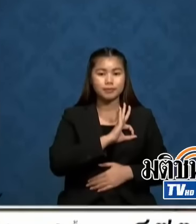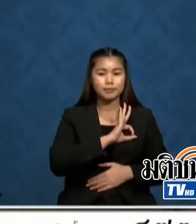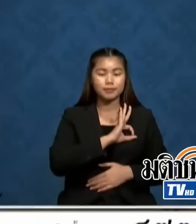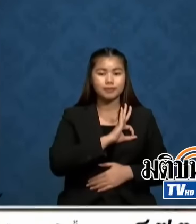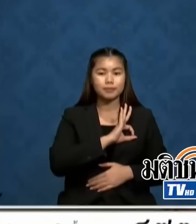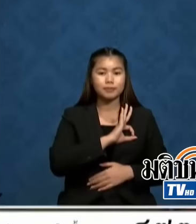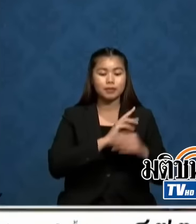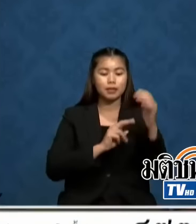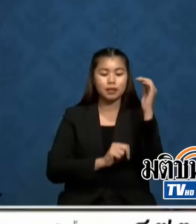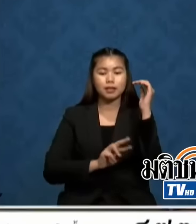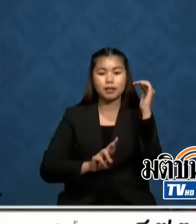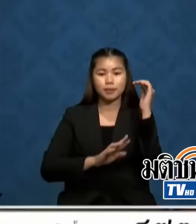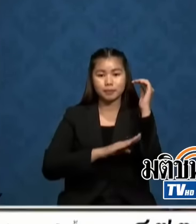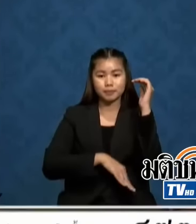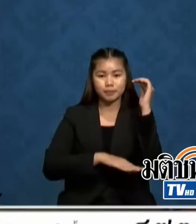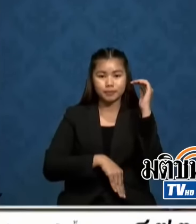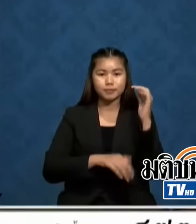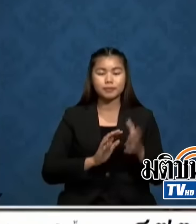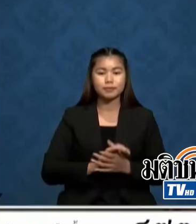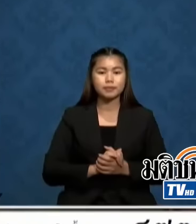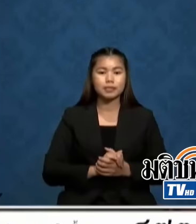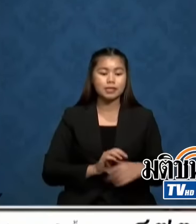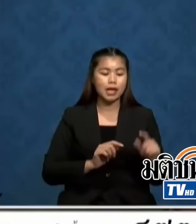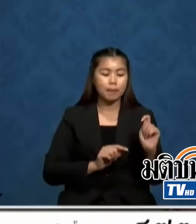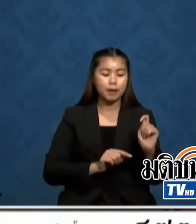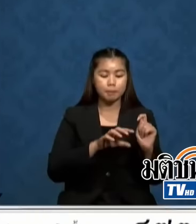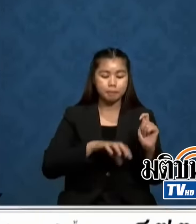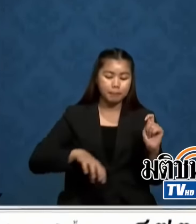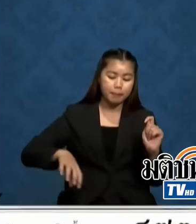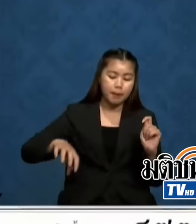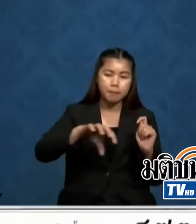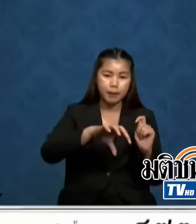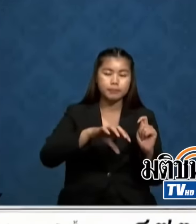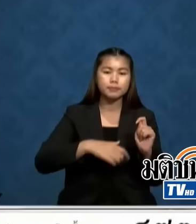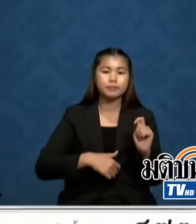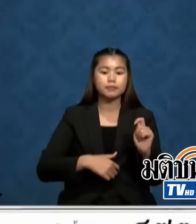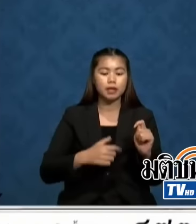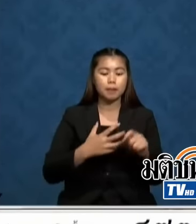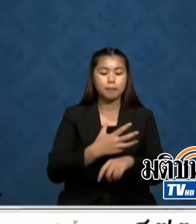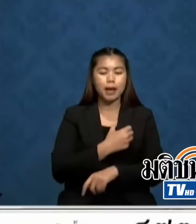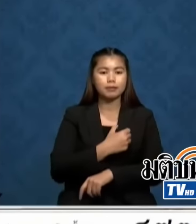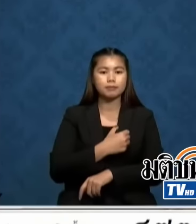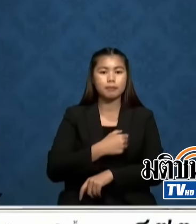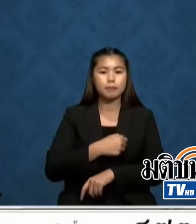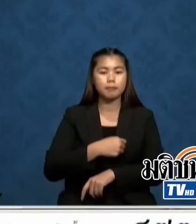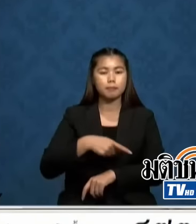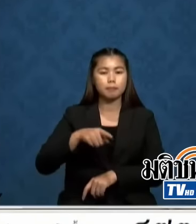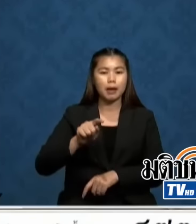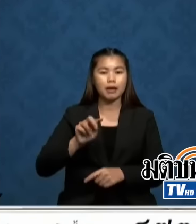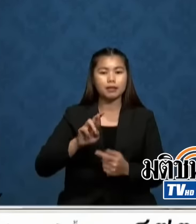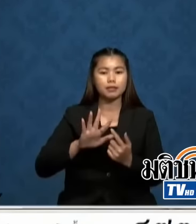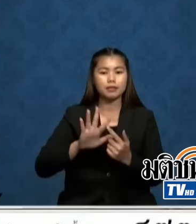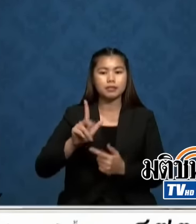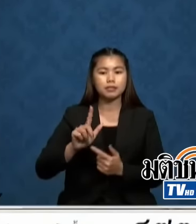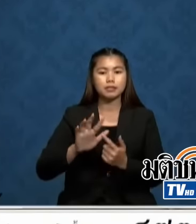เขต 5นาราธิวาสประกอบด้วยอำเภอบาเจาะอำเภอรือเสาะและอำเภอศรีสาครพรรคประชาชาติท่าน